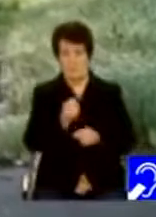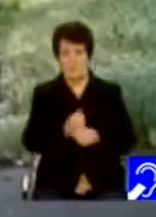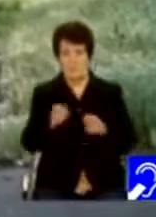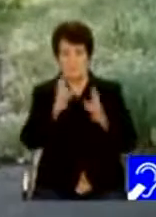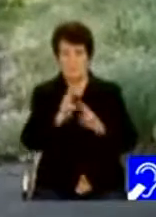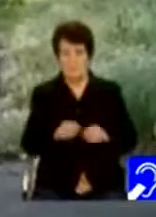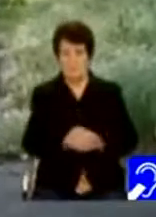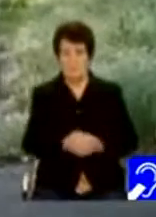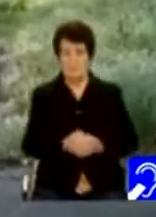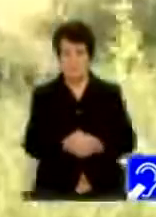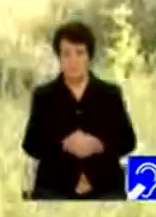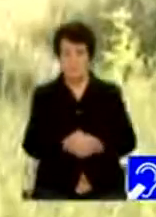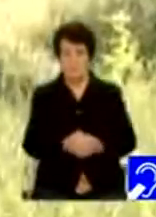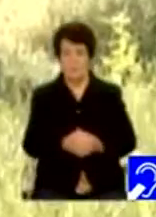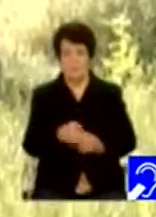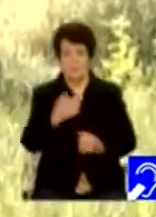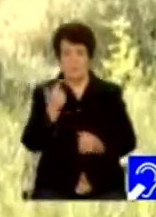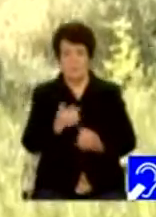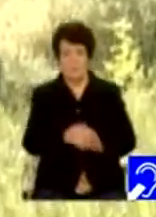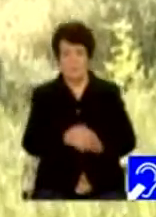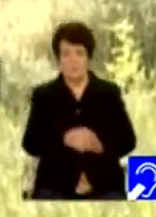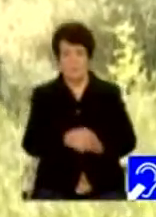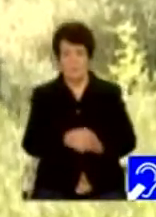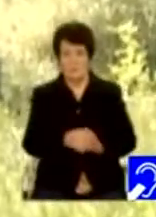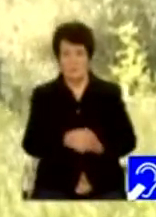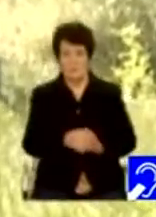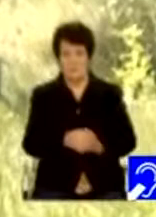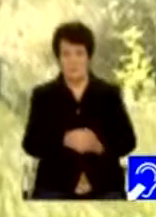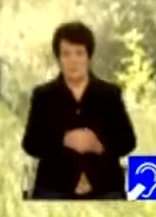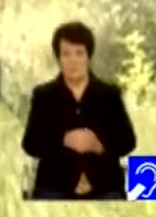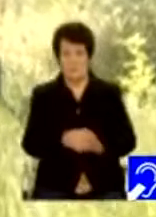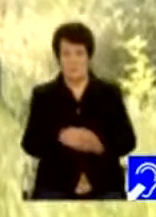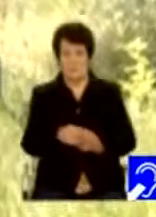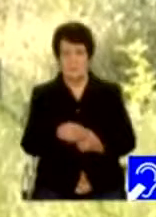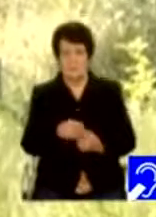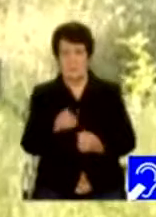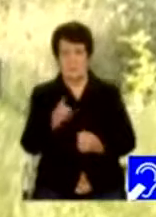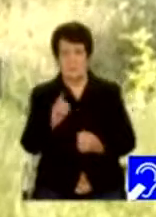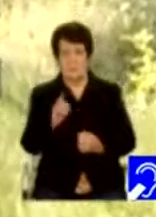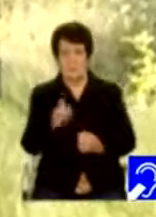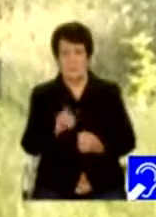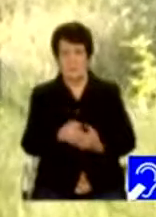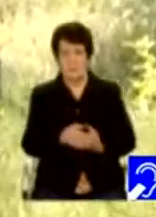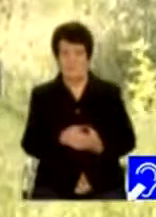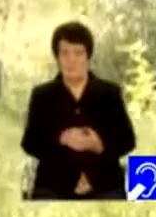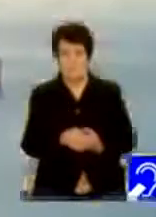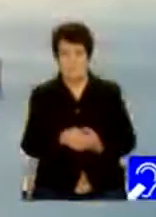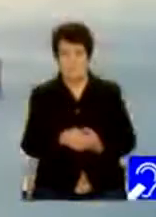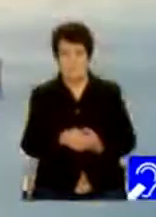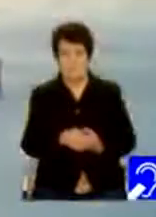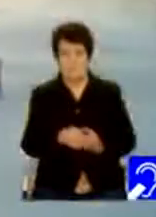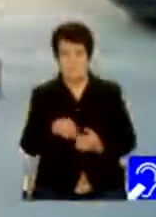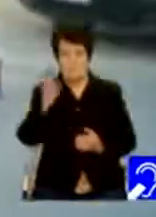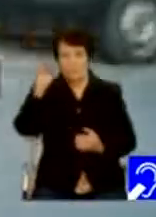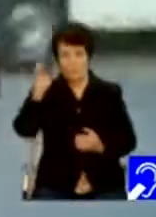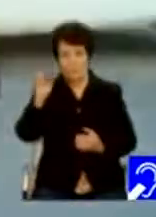tineri, să aibă și să întreține copiii, să nu se duc peste graniță, să doarmă cu pumnul sub cap și acasă copiii să plângă, să-i ducă dorul. A dat